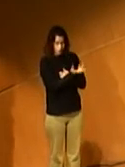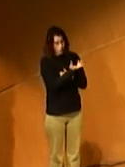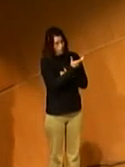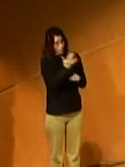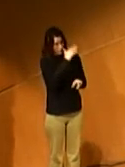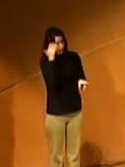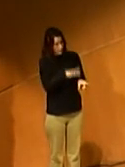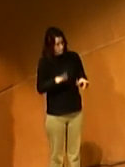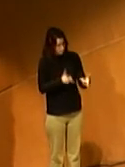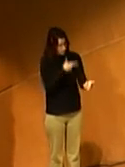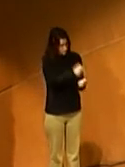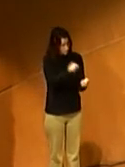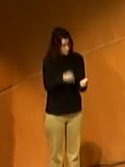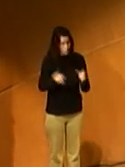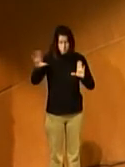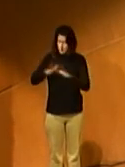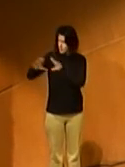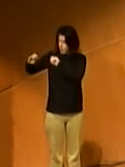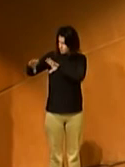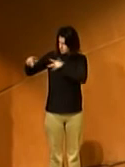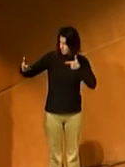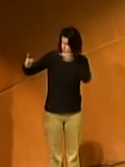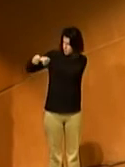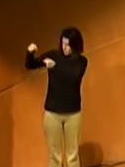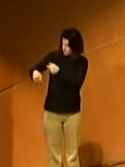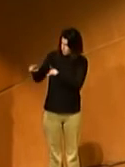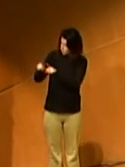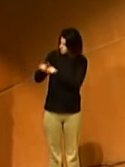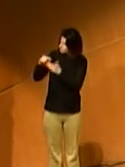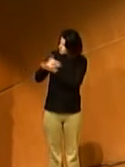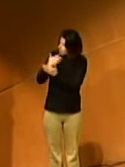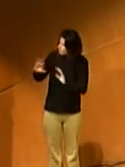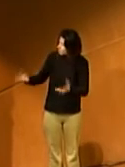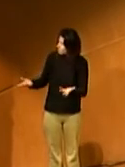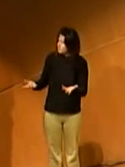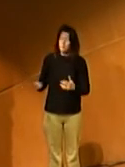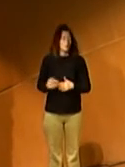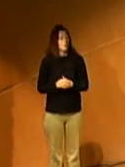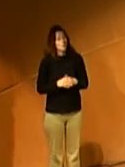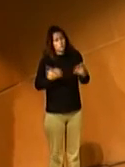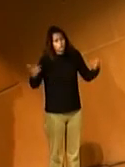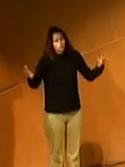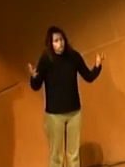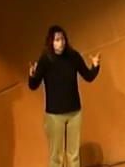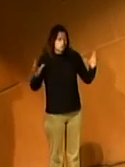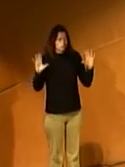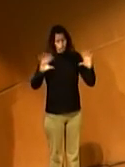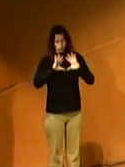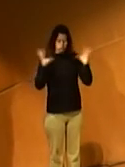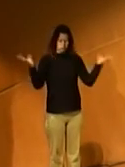aux élèves, on va dire, mais aussi aux enseignants. De ce côté-là, comment ça se passe ? En général, ça se passe relativement bien parce qu'on